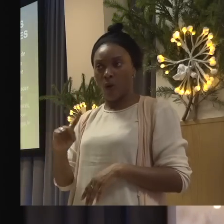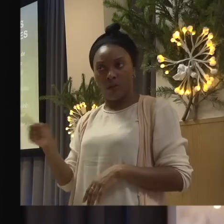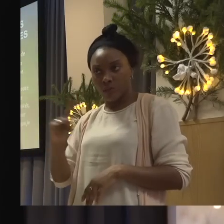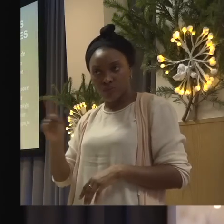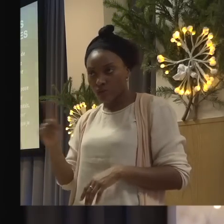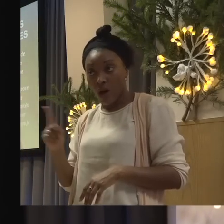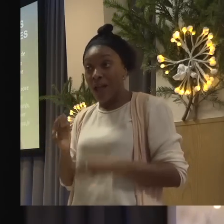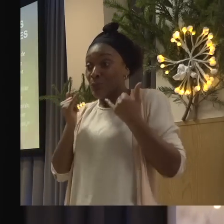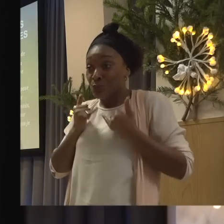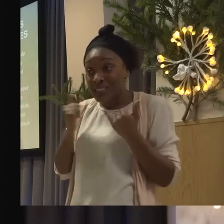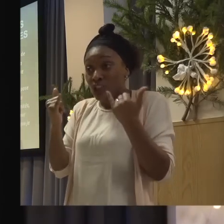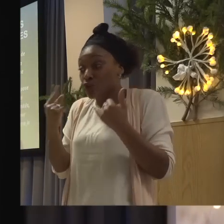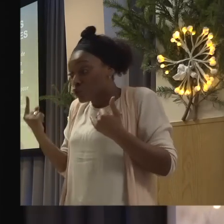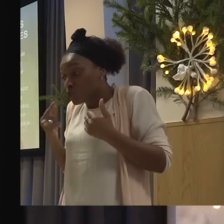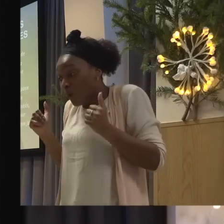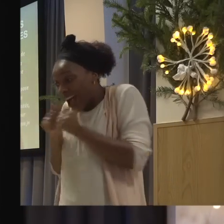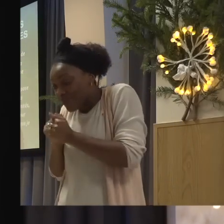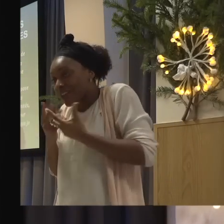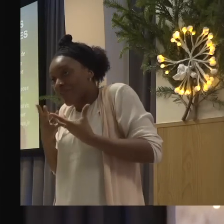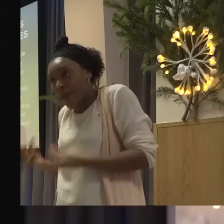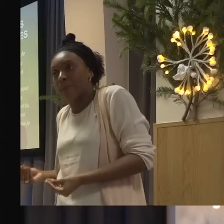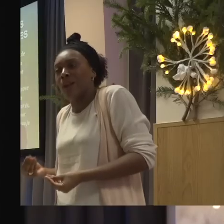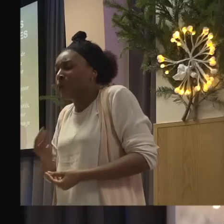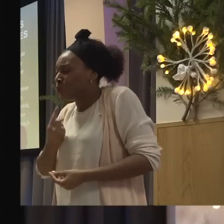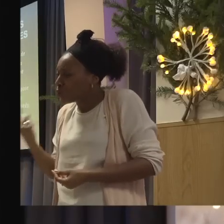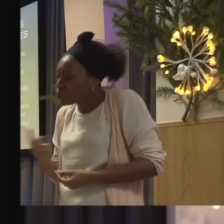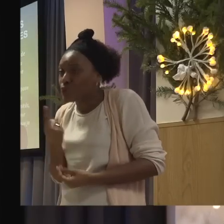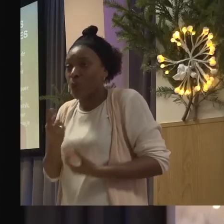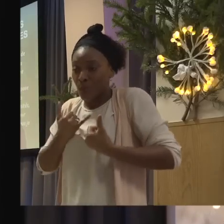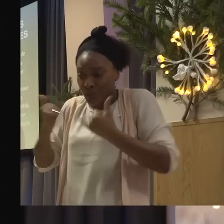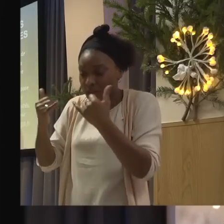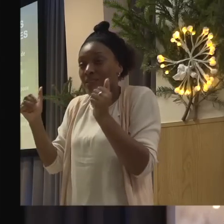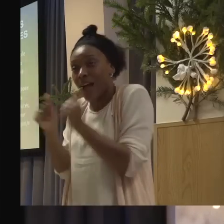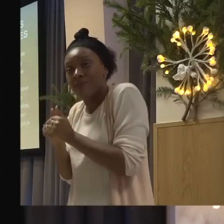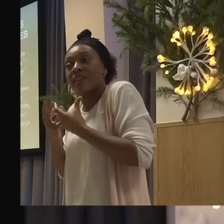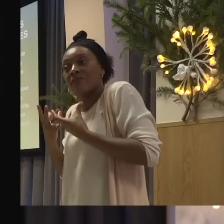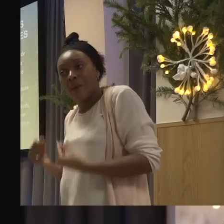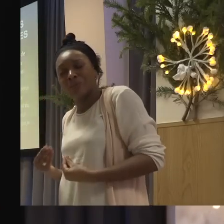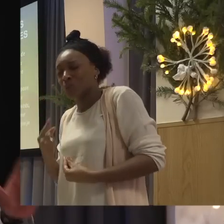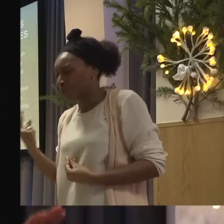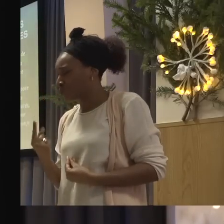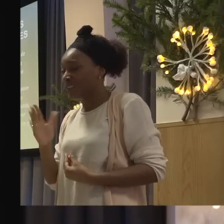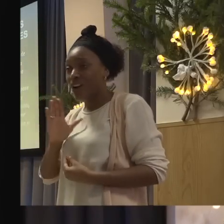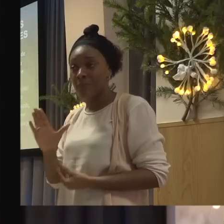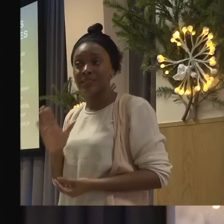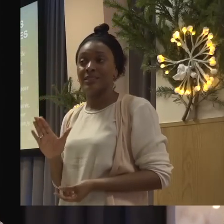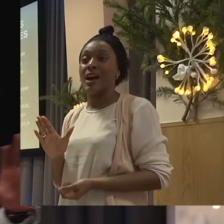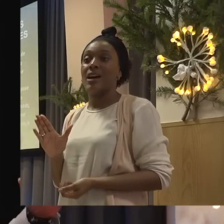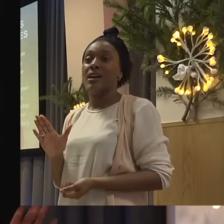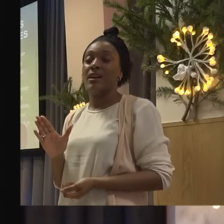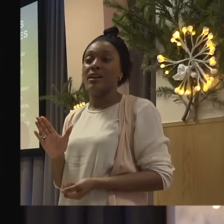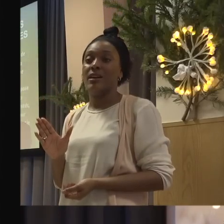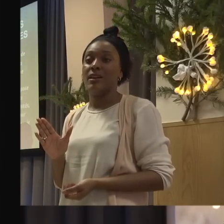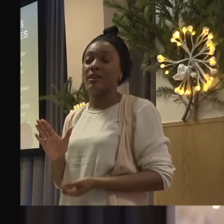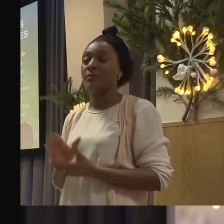la faiblesse. Il y a des déterminants, frères et sœurs, de notre existence qui ne sauront être effacés par des